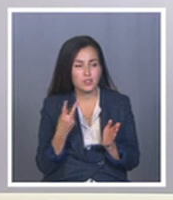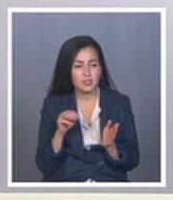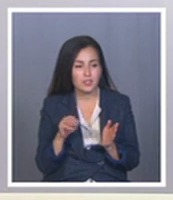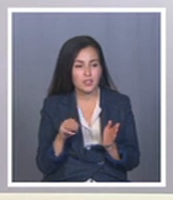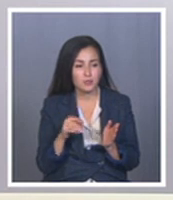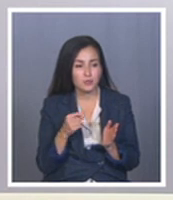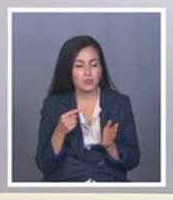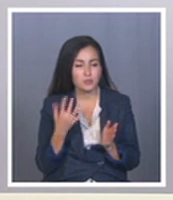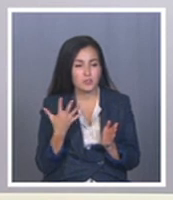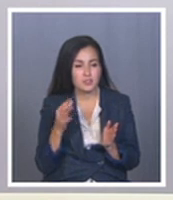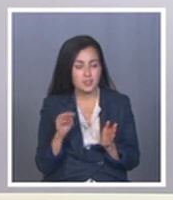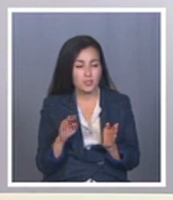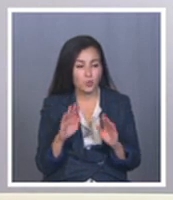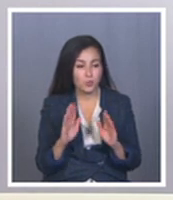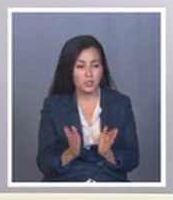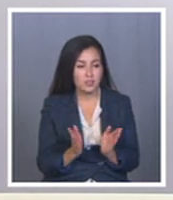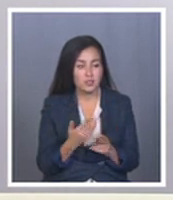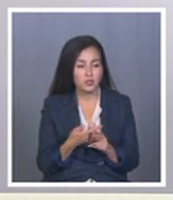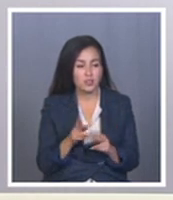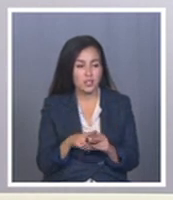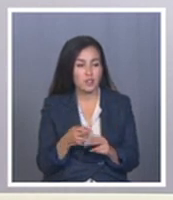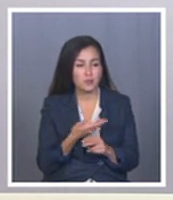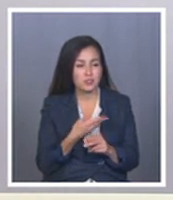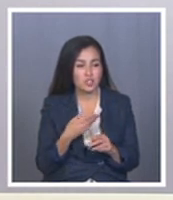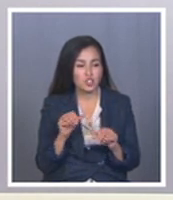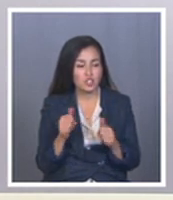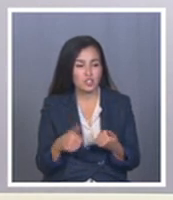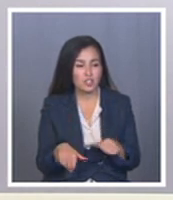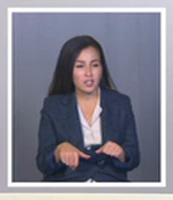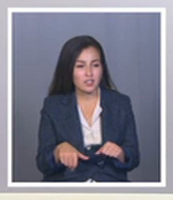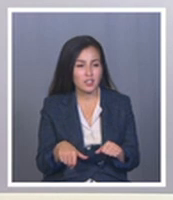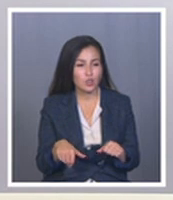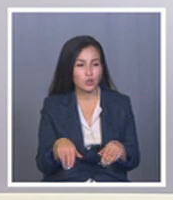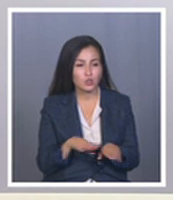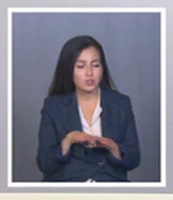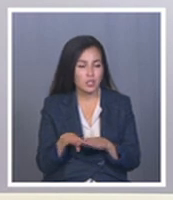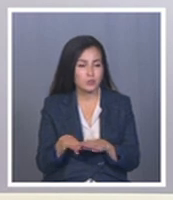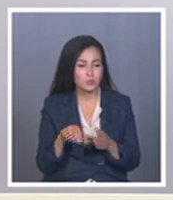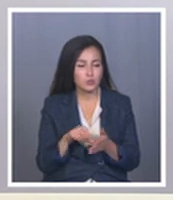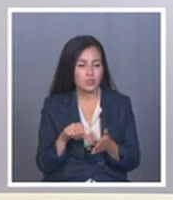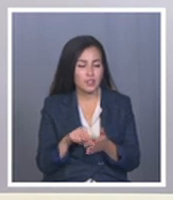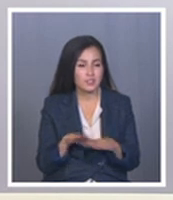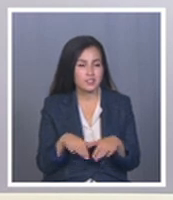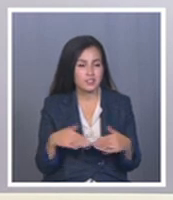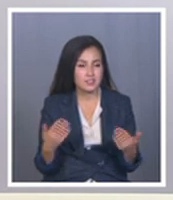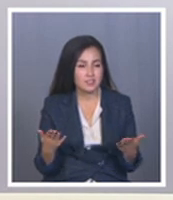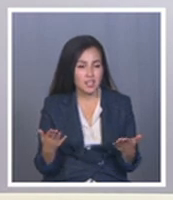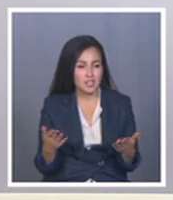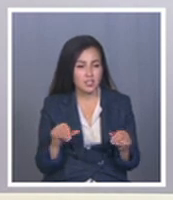деп топтастырсақ, онда біз жақшылардың ұқсас мүшелерін жақшаның сыртына шығару